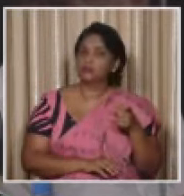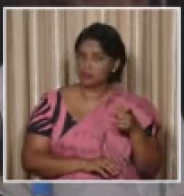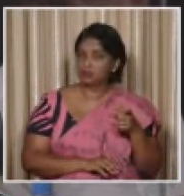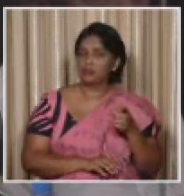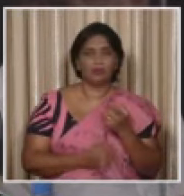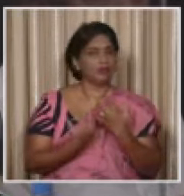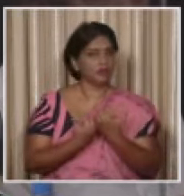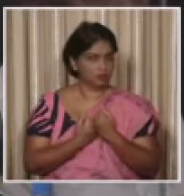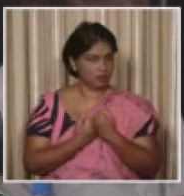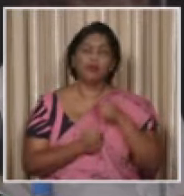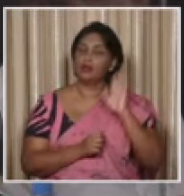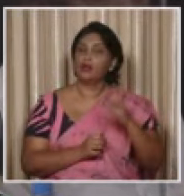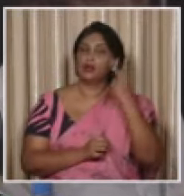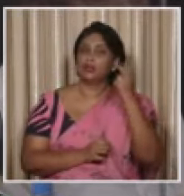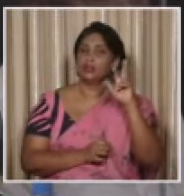උරුම වූවකි.